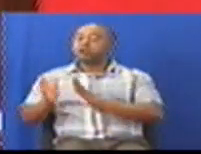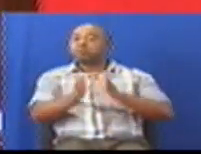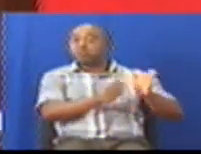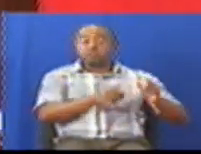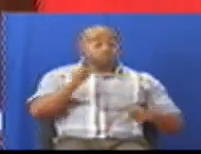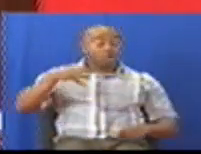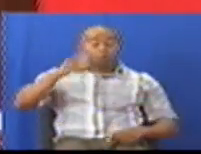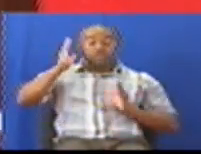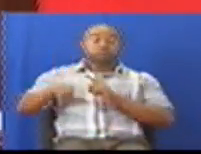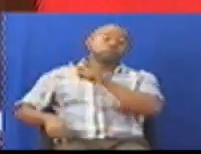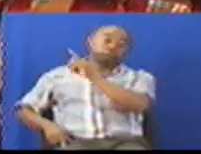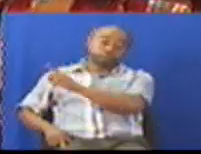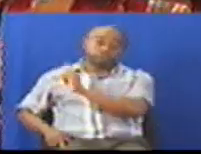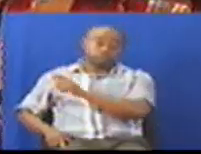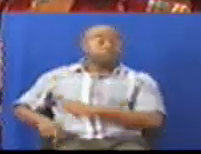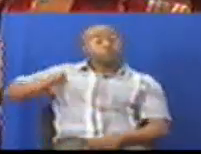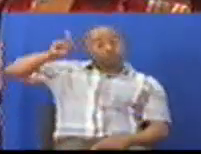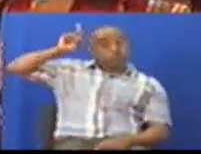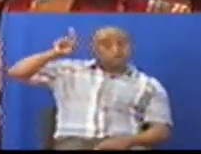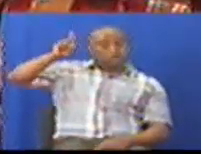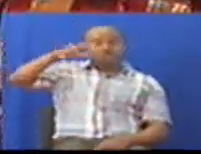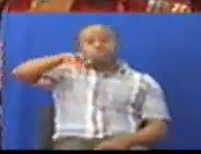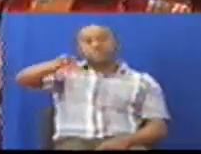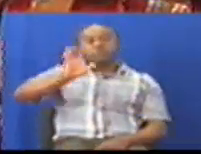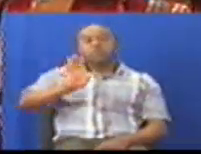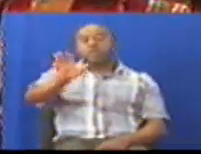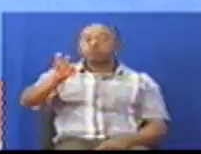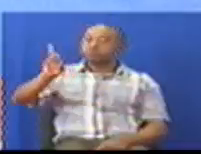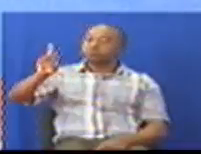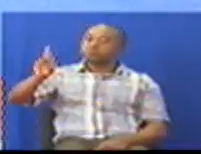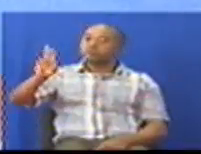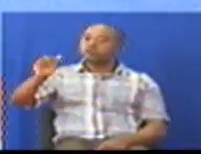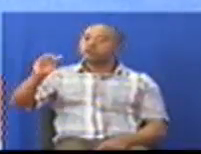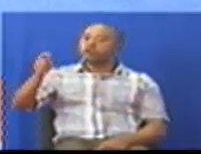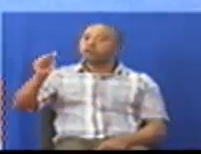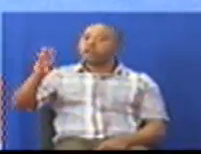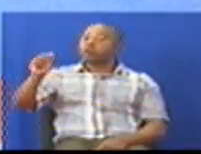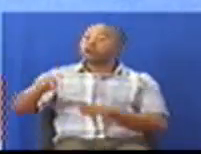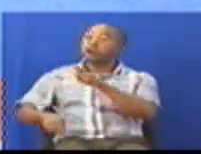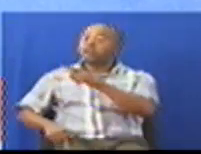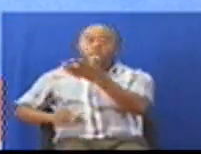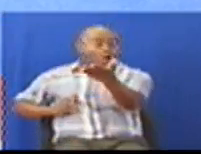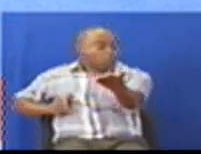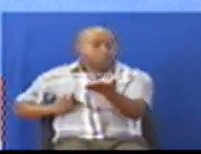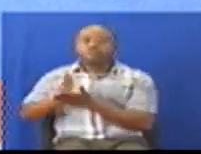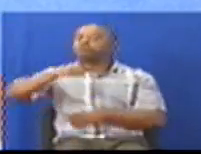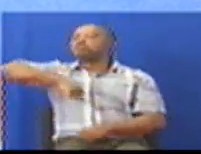waziri mkuu kule Rwangwa, mimi nakuombea na wabunge wanakuombea upite bila